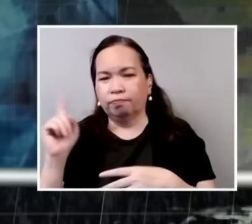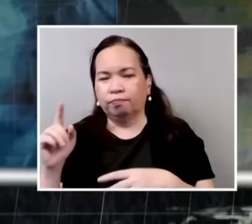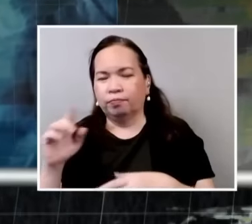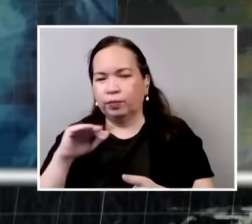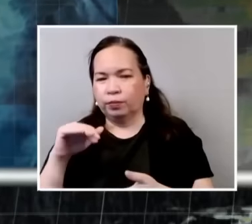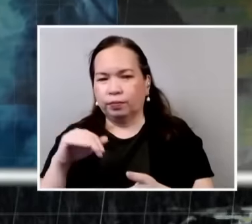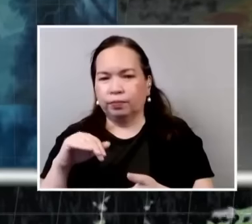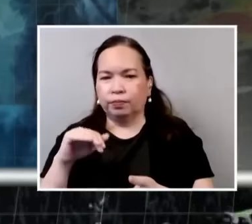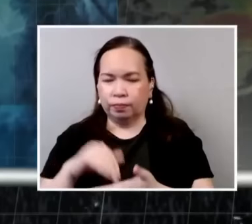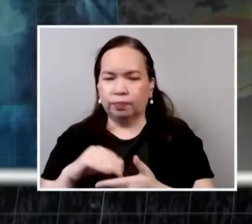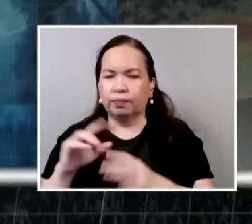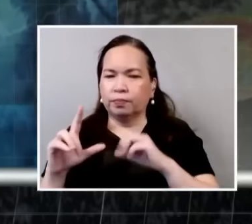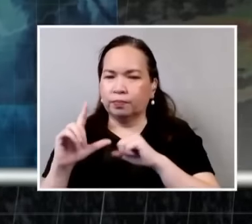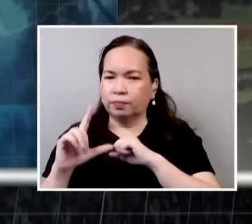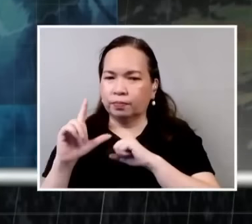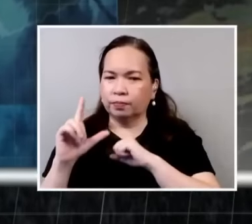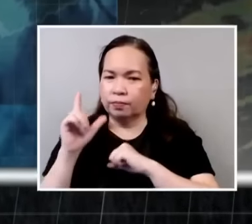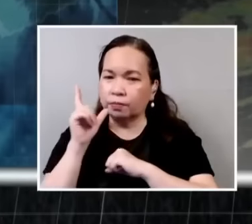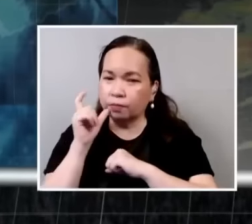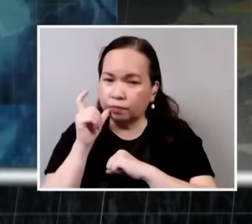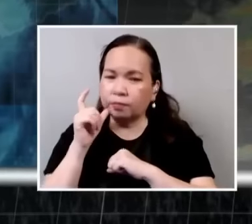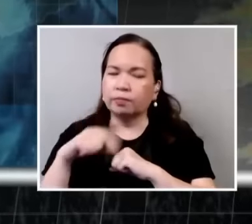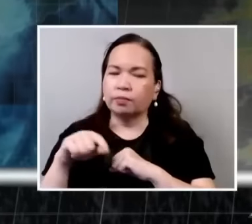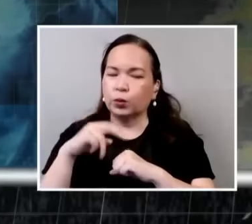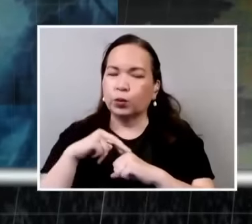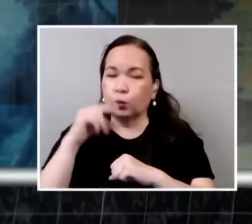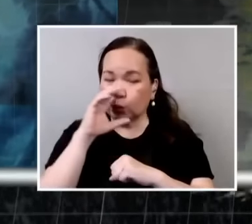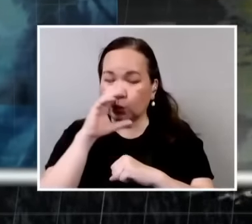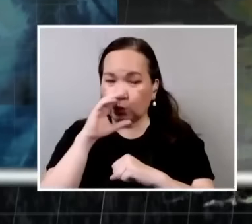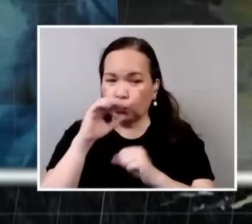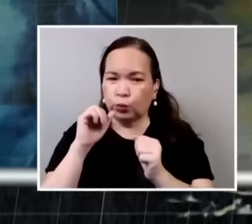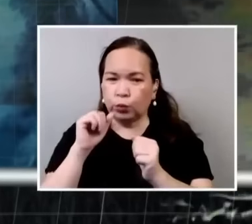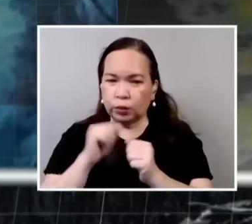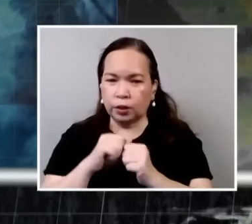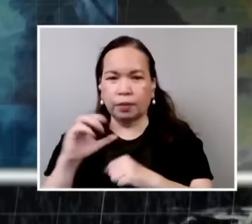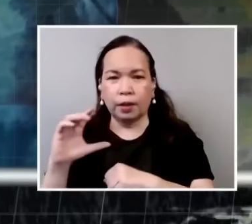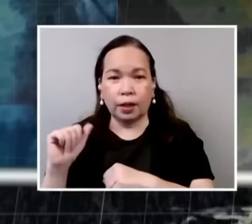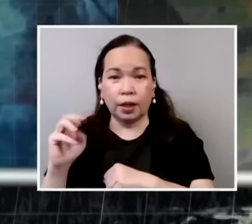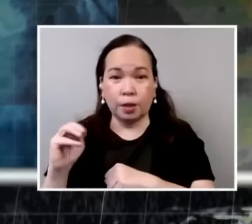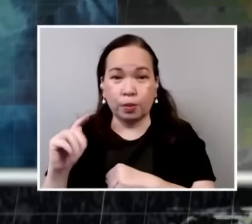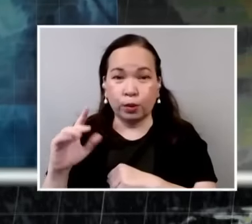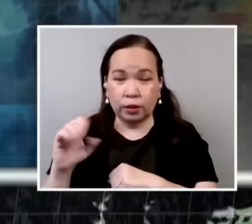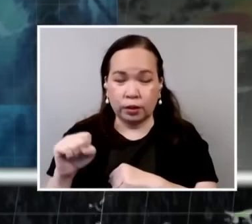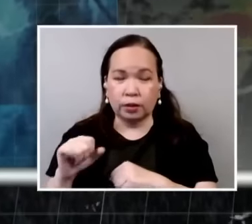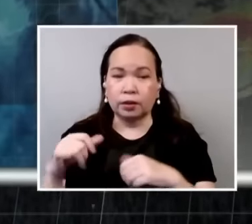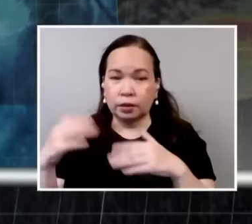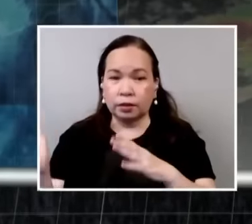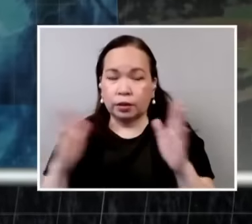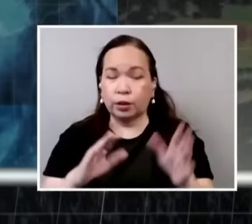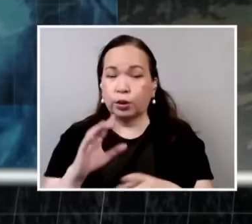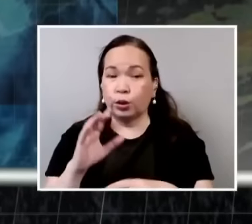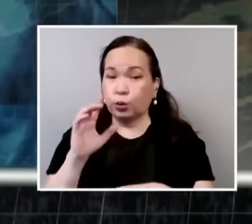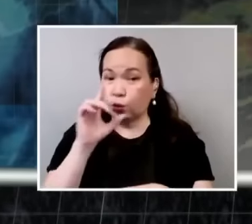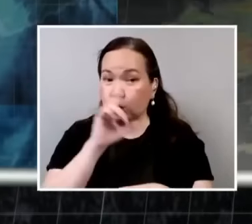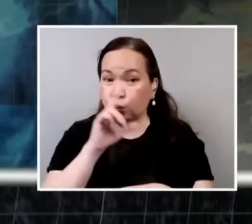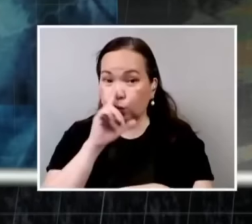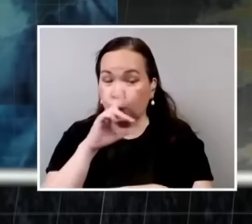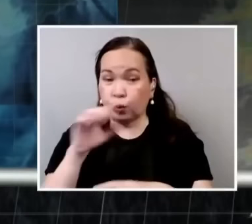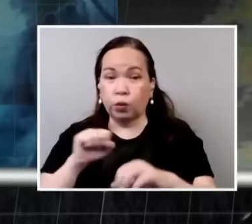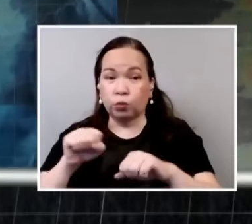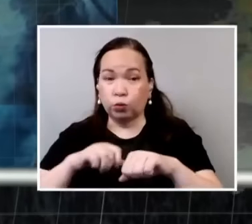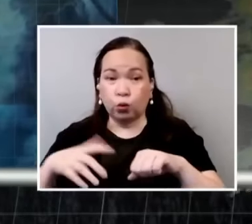and Central Leyte at Northern Cebu, kasama na po ang Bantayan at Camotes Islands. Sa Luzon naman, nakataas ang signal number 1 sa Sorsogon,